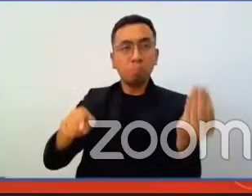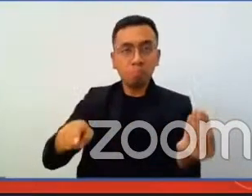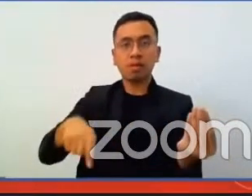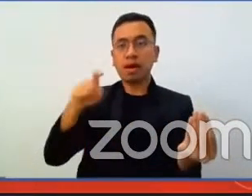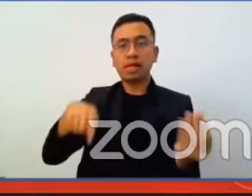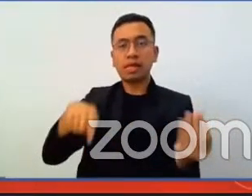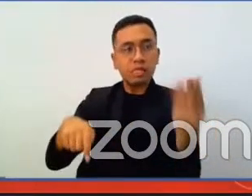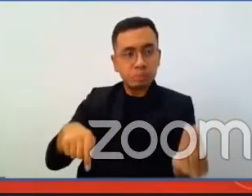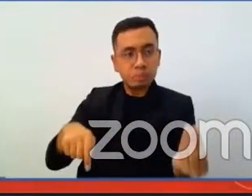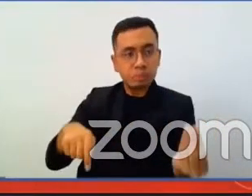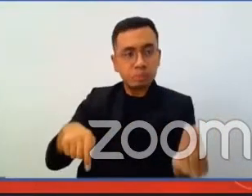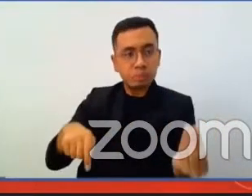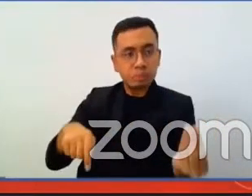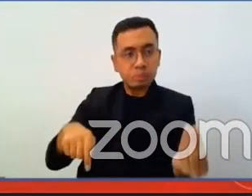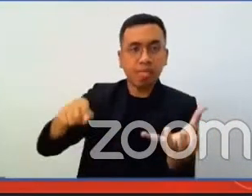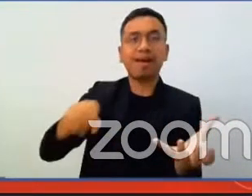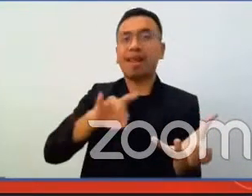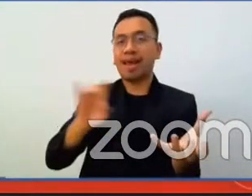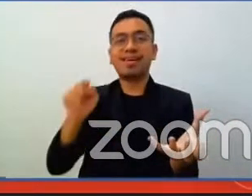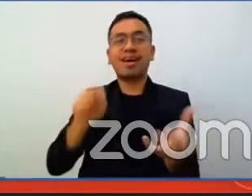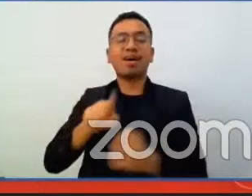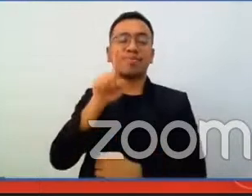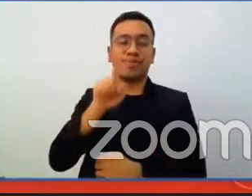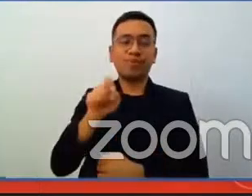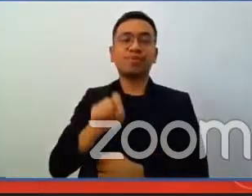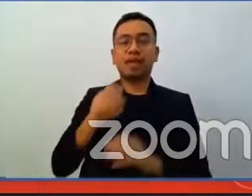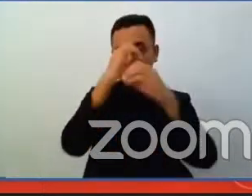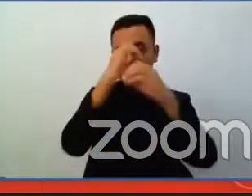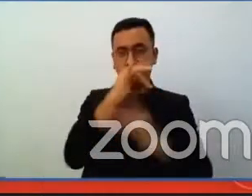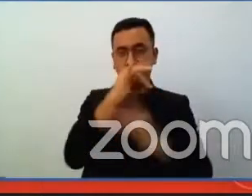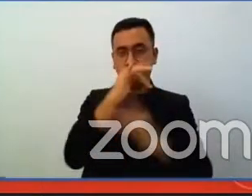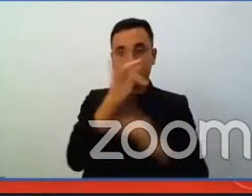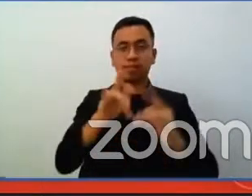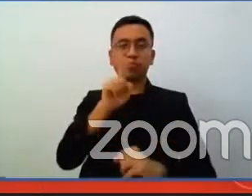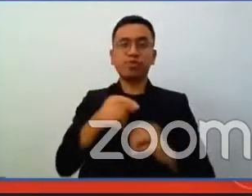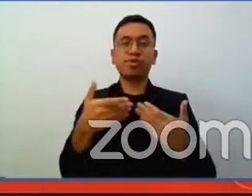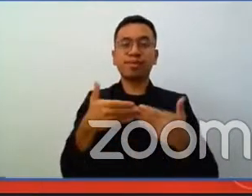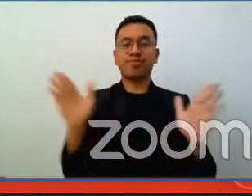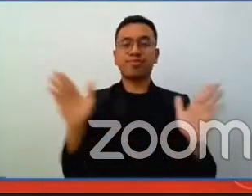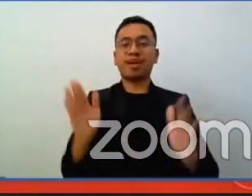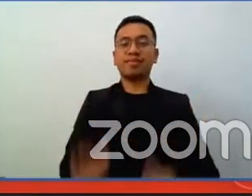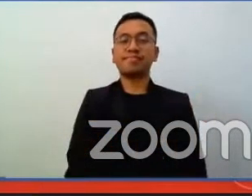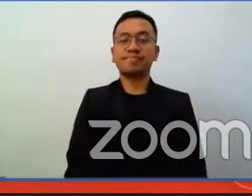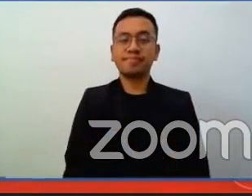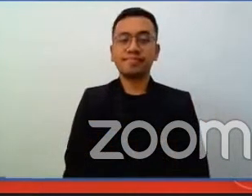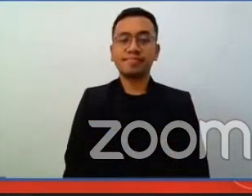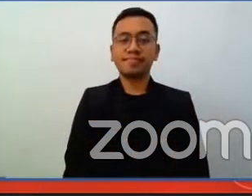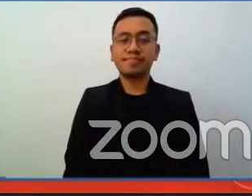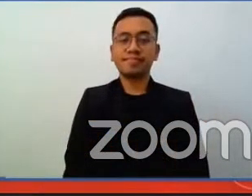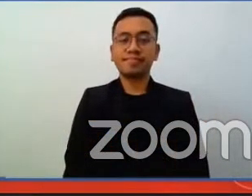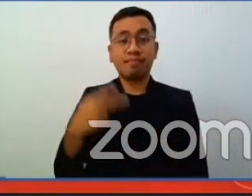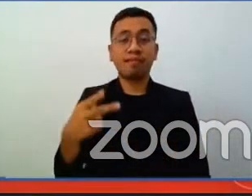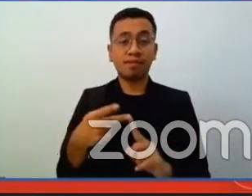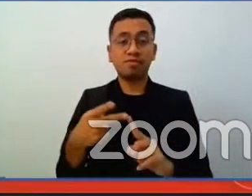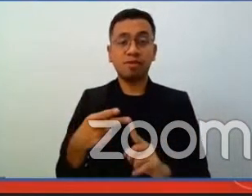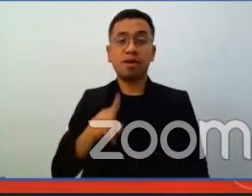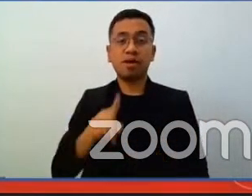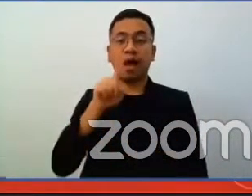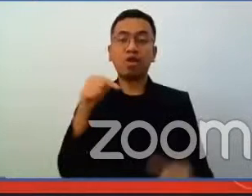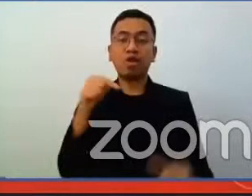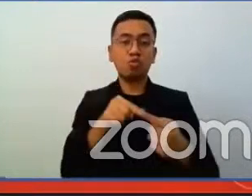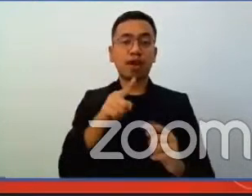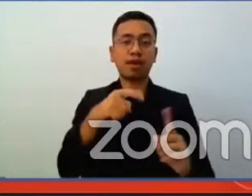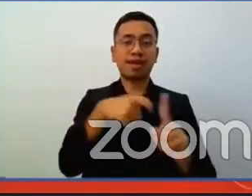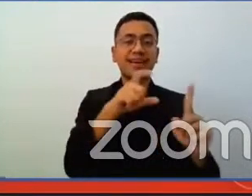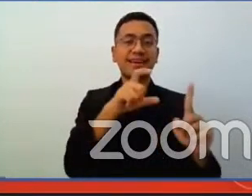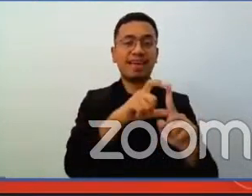ajarnya harus open-ended, harus terbuka bagiannya. Yang kedua, korelasi terhadap KD-KD yang